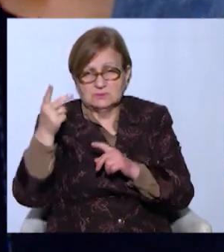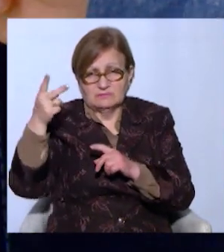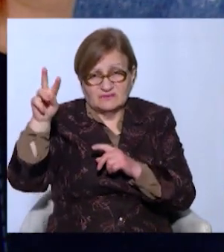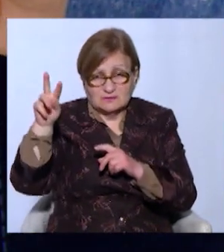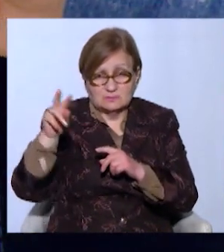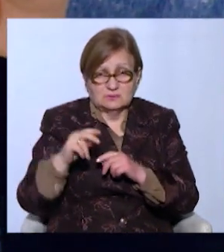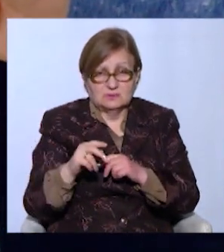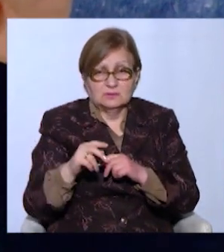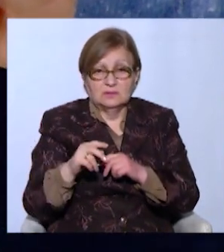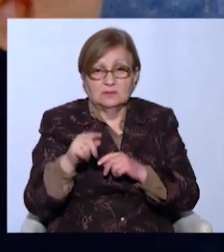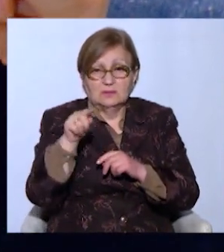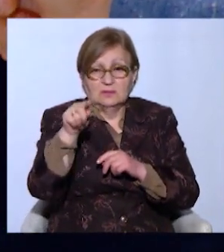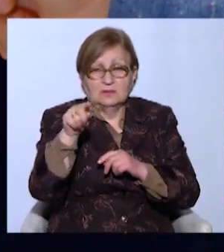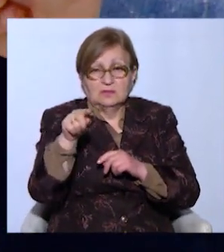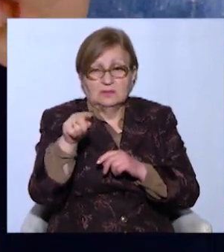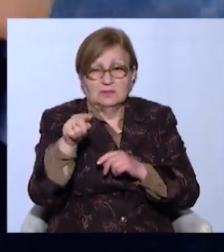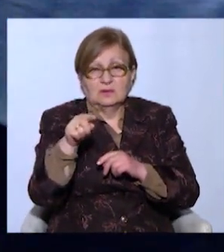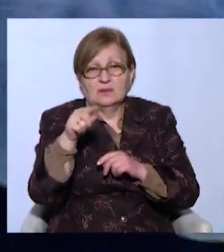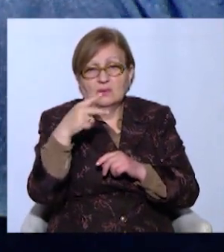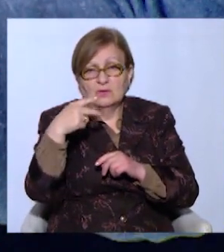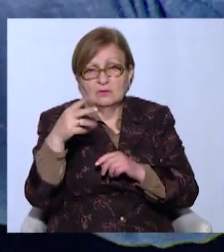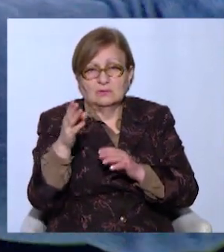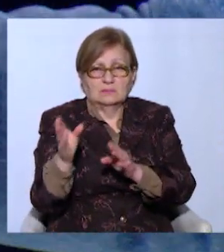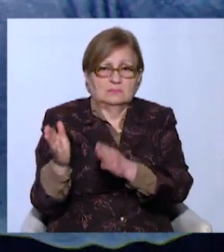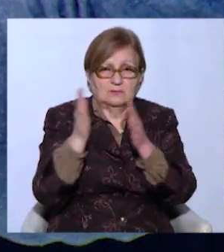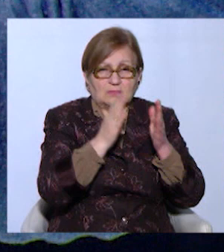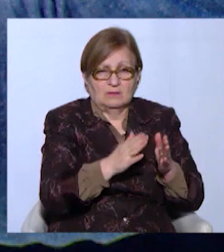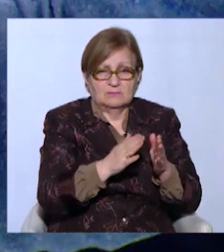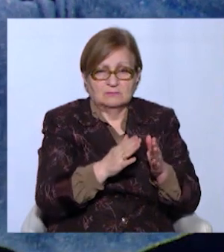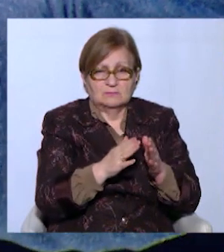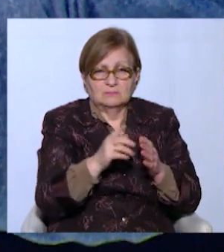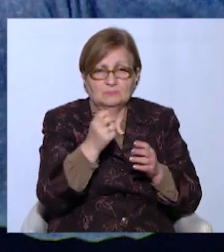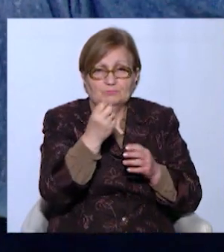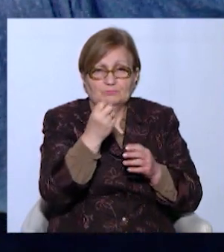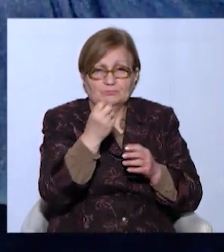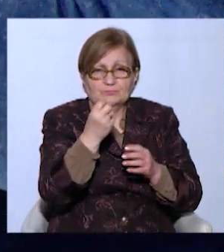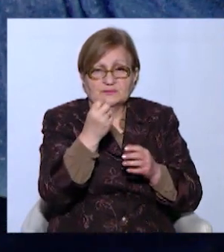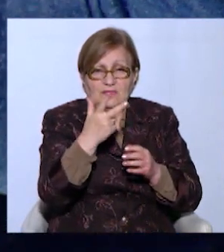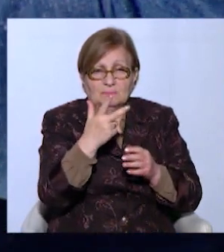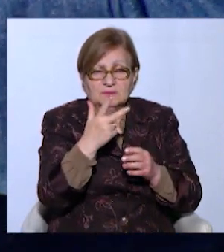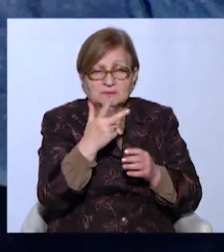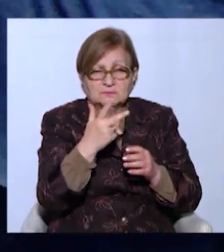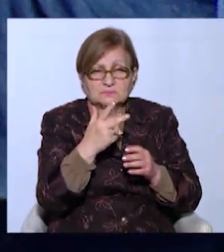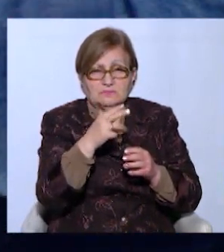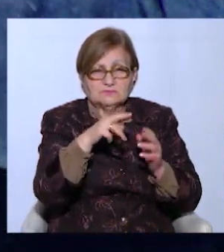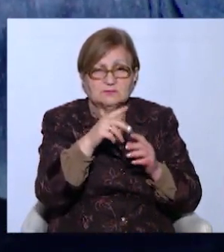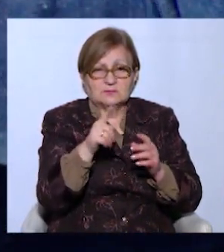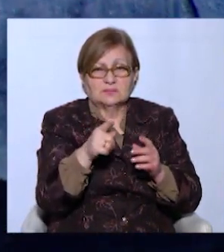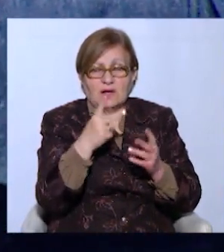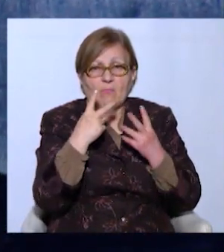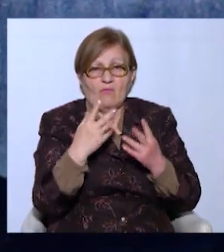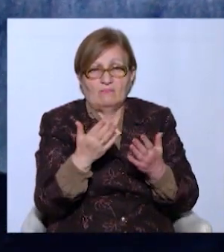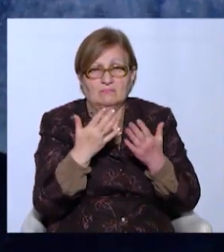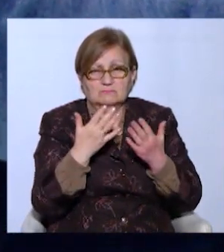მოდით ეს წევრი 21 მინუს X-ის კვადრატი გადმოვიტანოთ მარცხნივ და 13-ის კვადრატი მარჯვნივ და მიიღება ესეთი